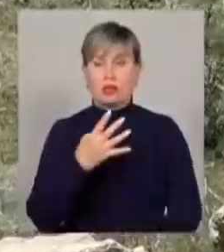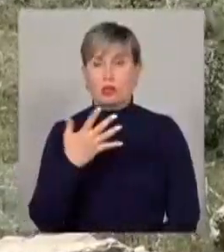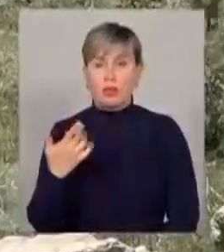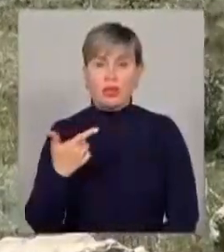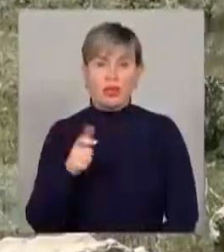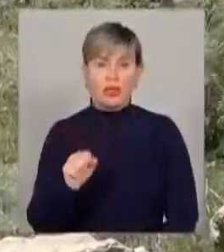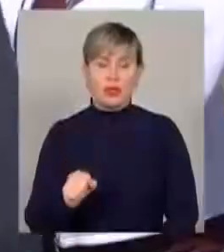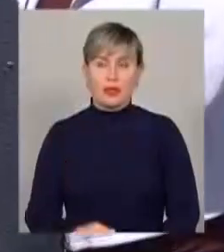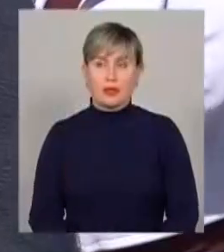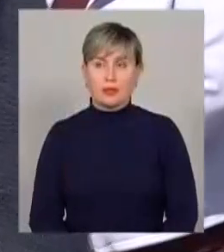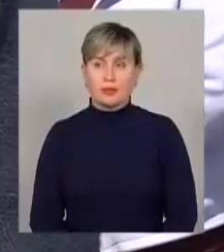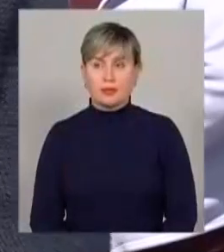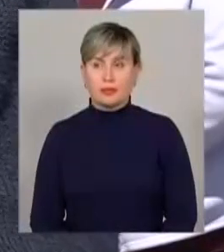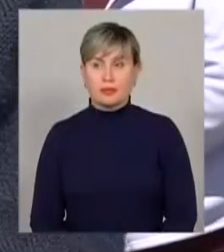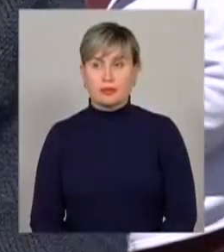гектаров.